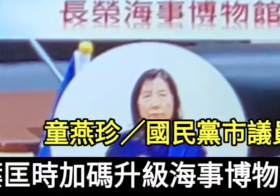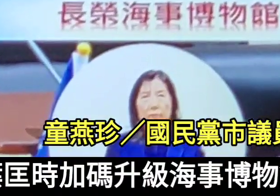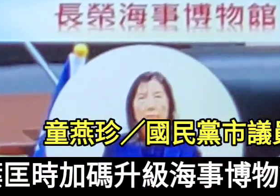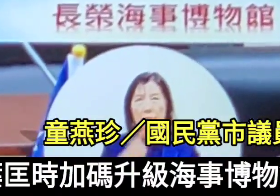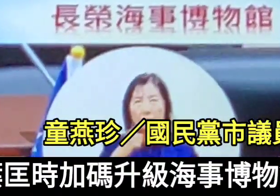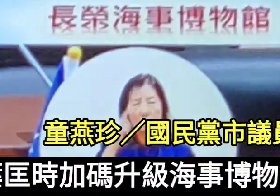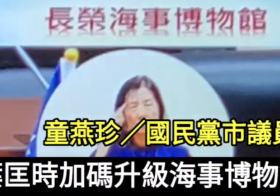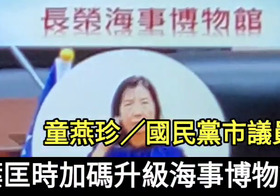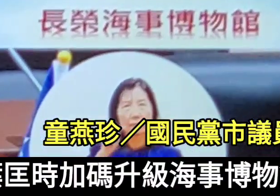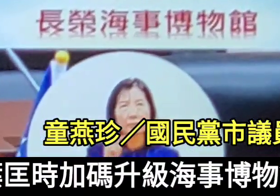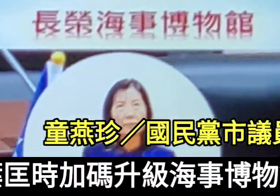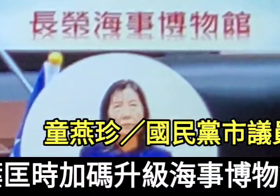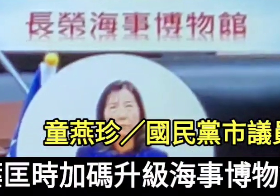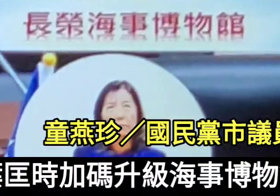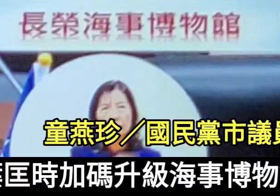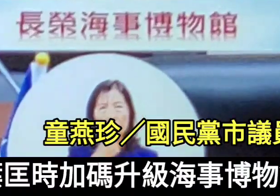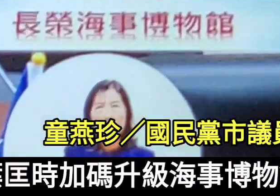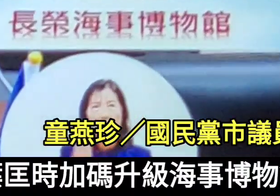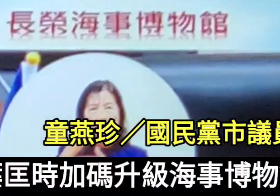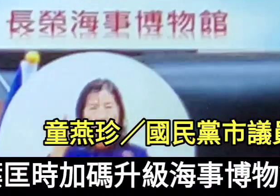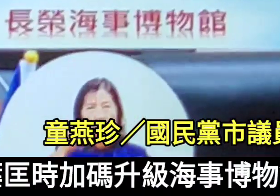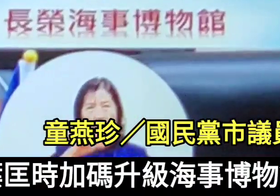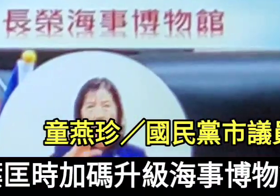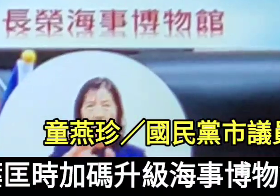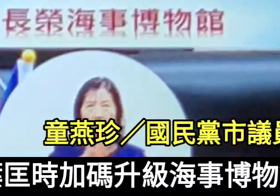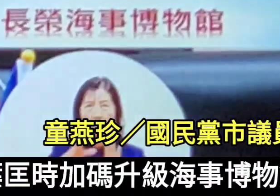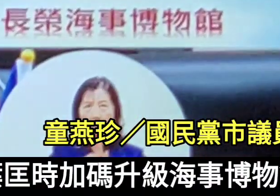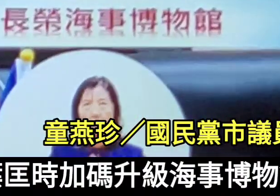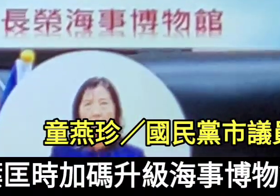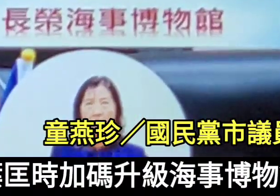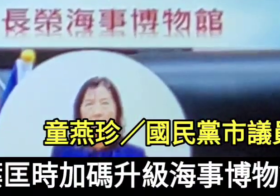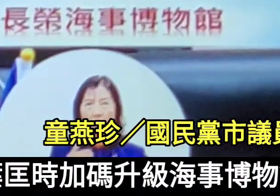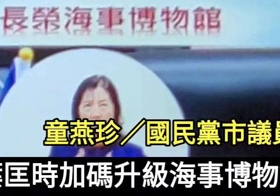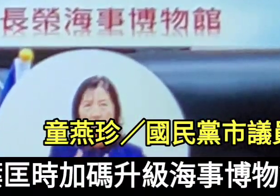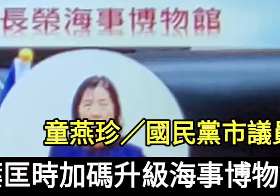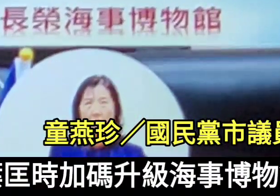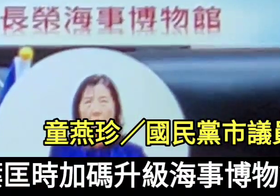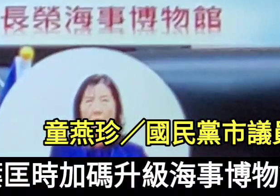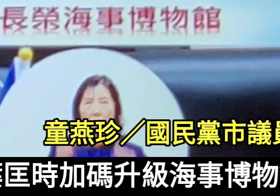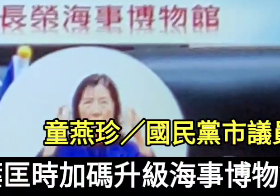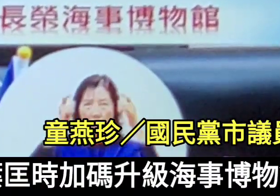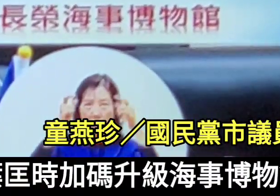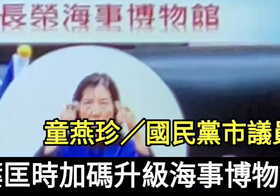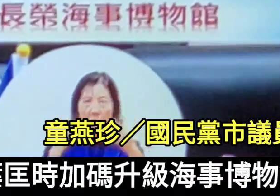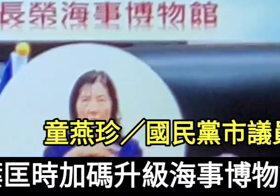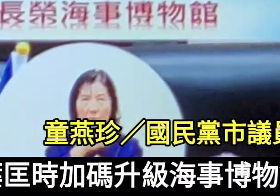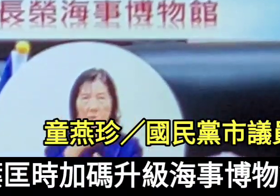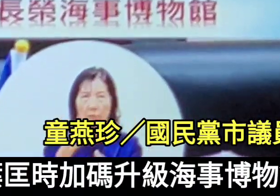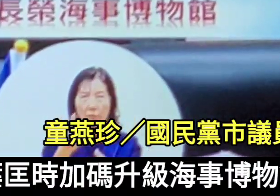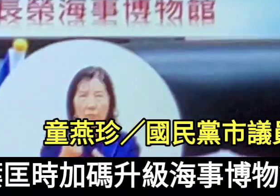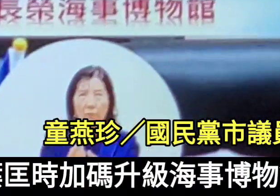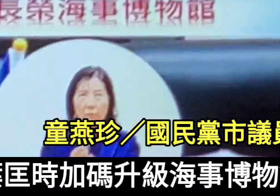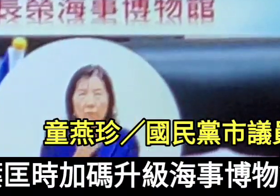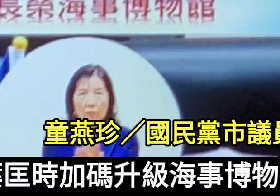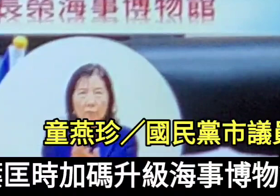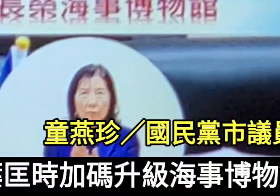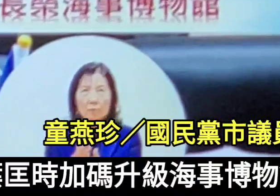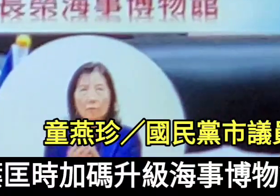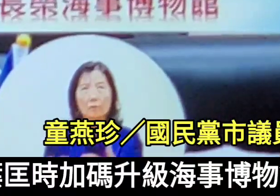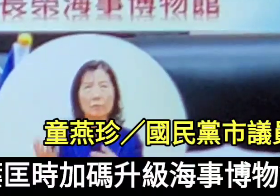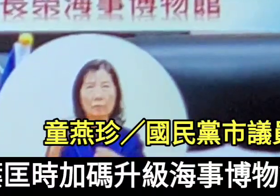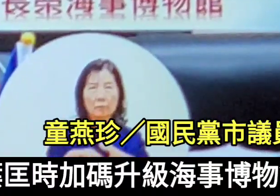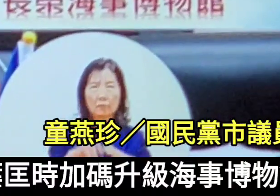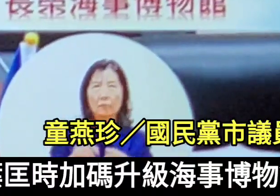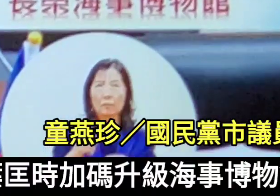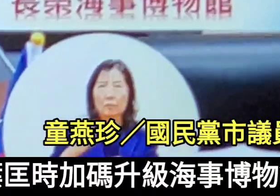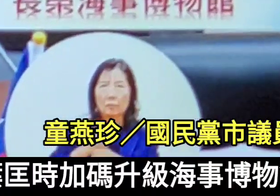为思考整体的海洋文化是非常重要，把高雄的这个整体的内容啊涵盖在内。如果军舰博物